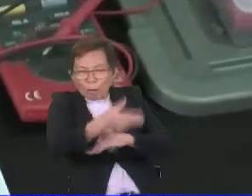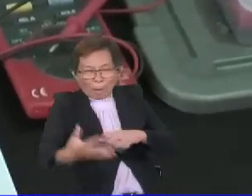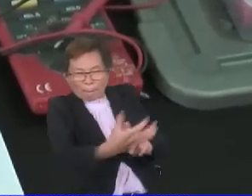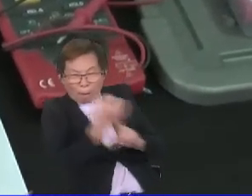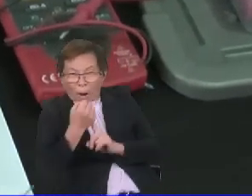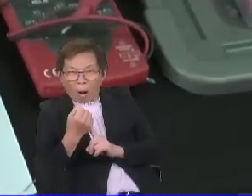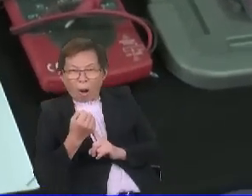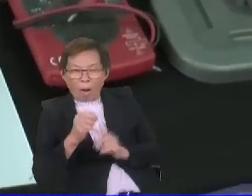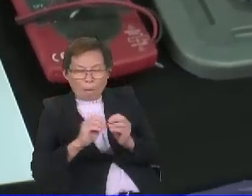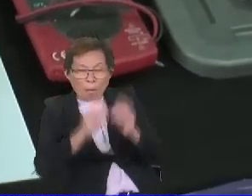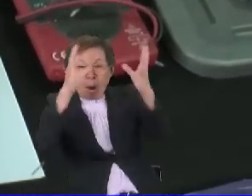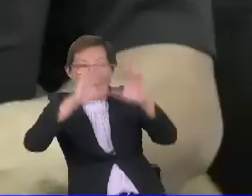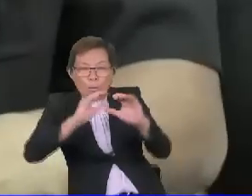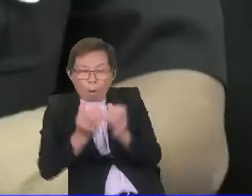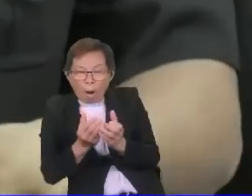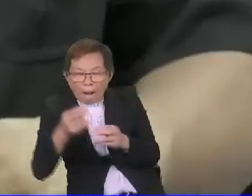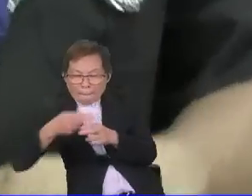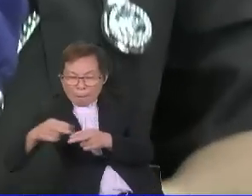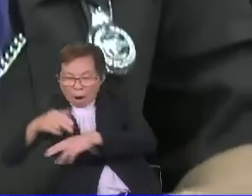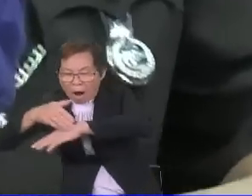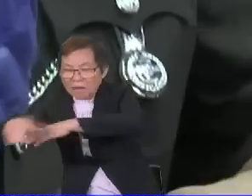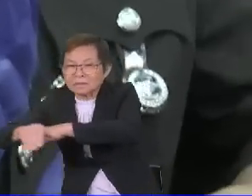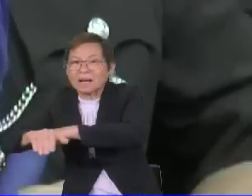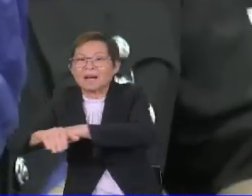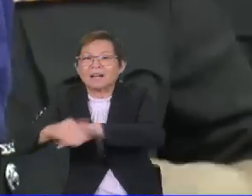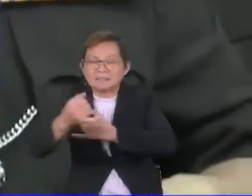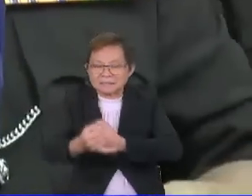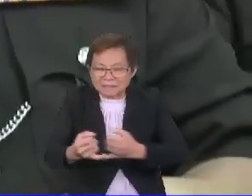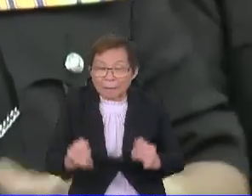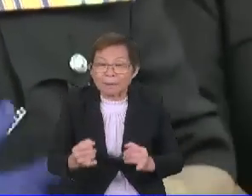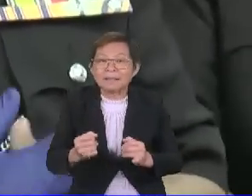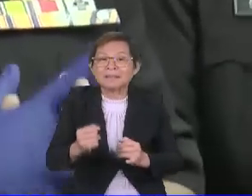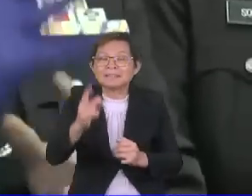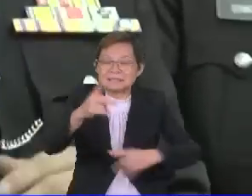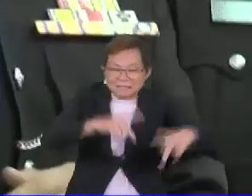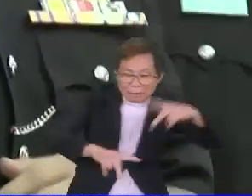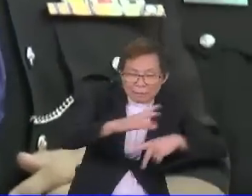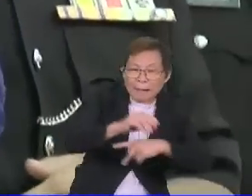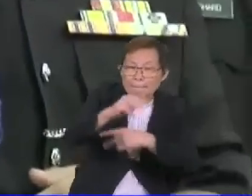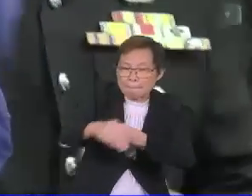bola dan bilah Pisau dihantar ke jabatan kimia dan Marc Marvel